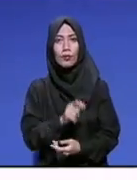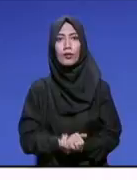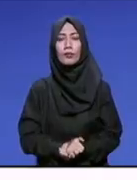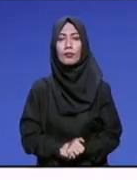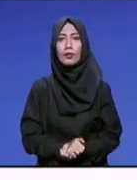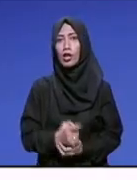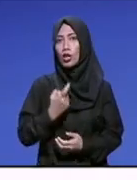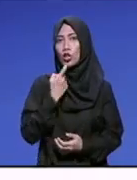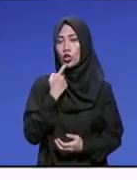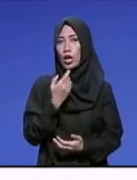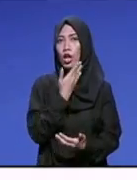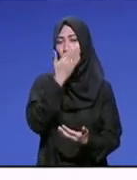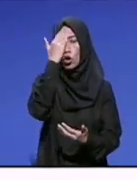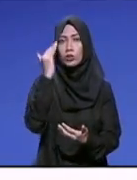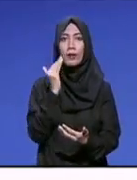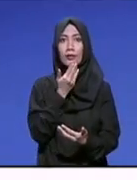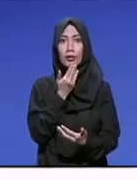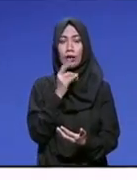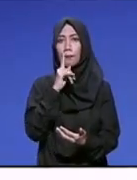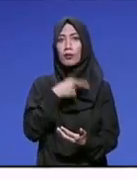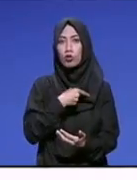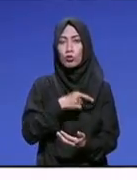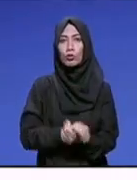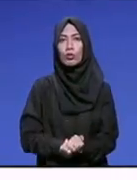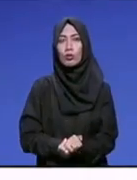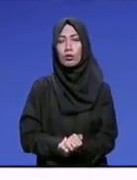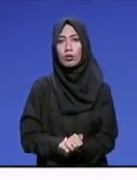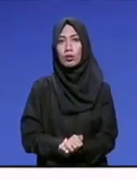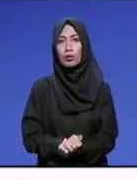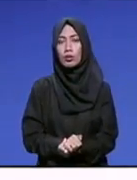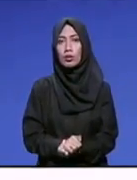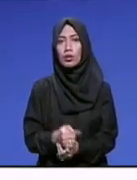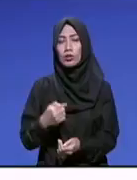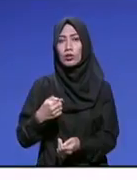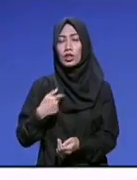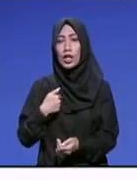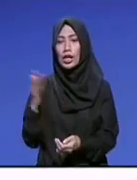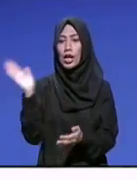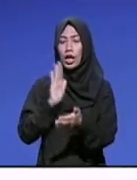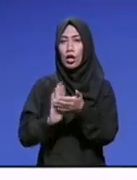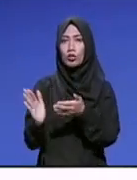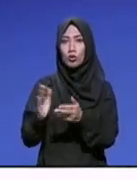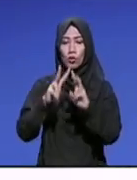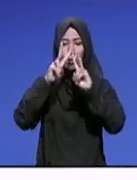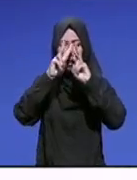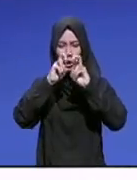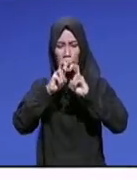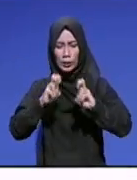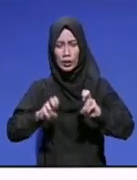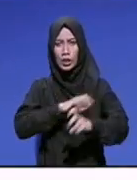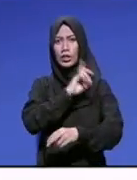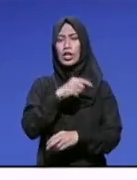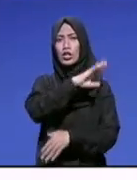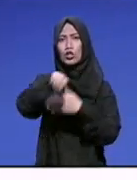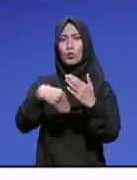terkait dengan peredaran ini, tapi juga kami dari hasil pemeriksaan kita di seluruh Indonesia, kita temukan dari